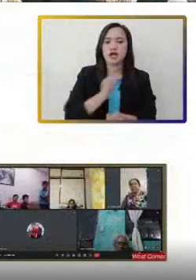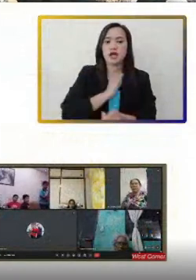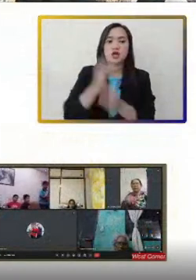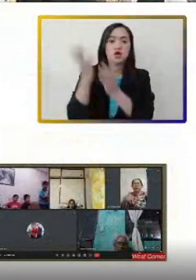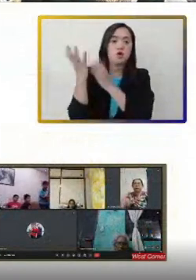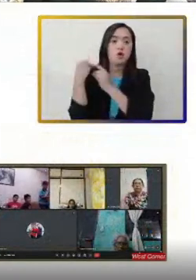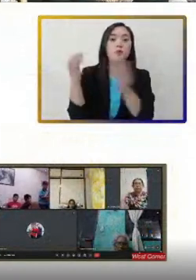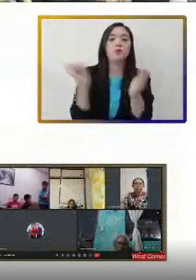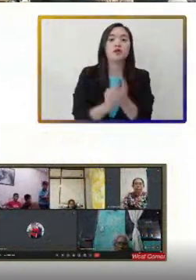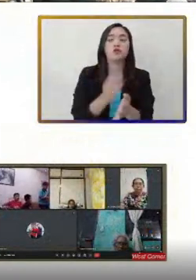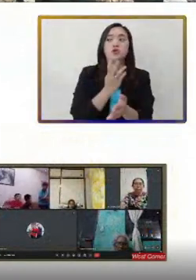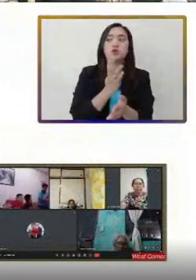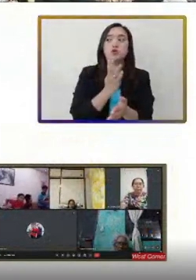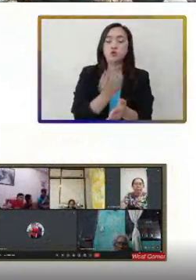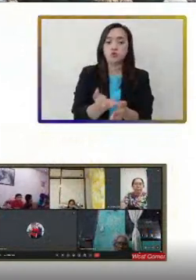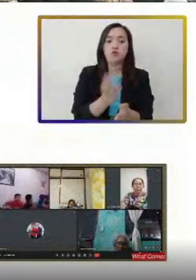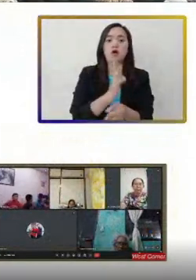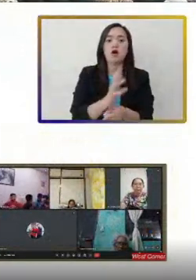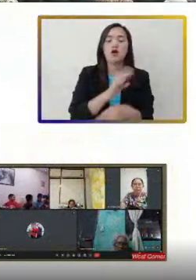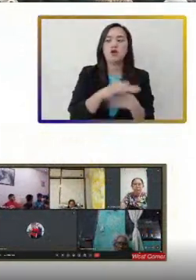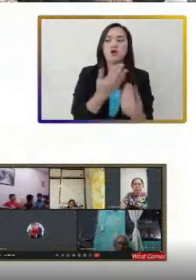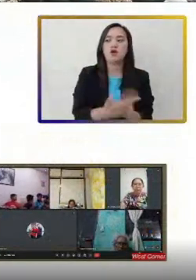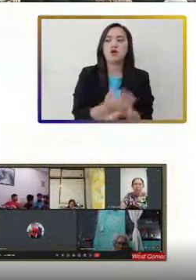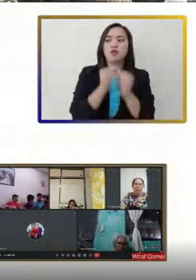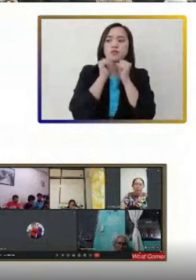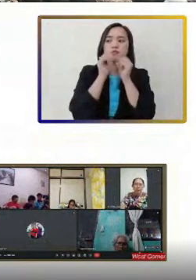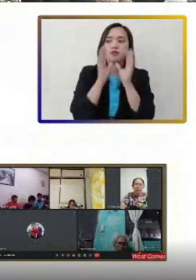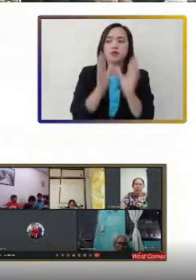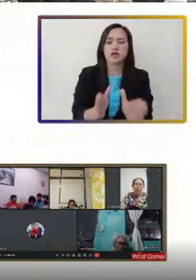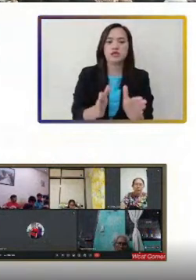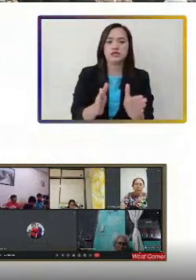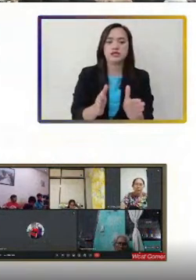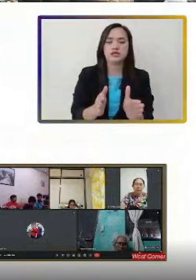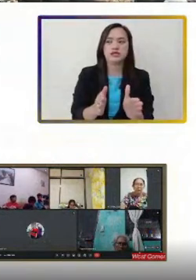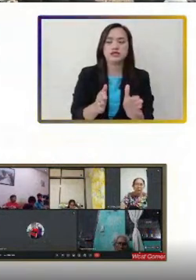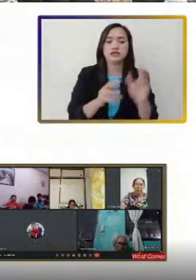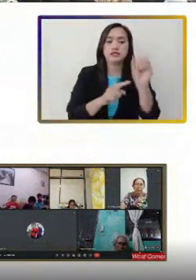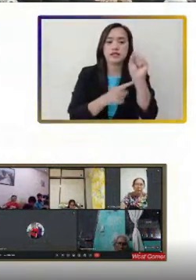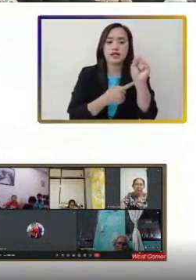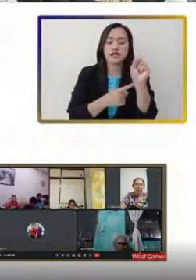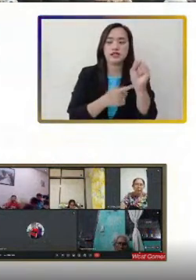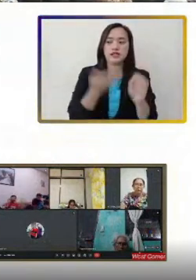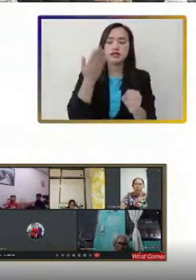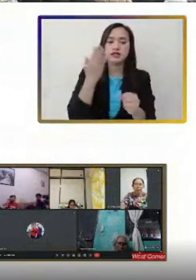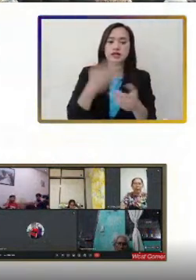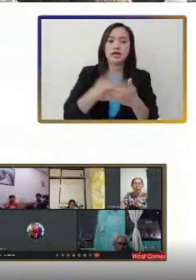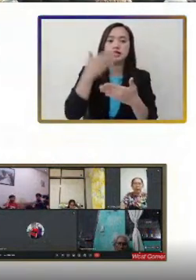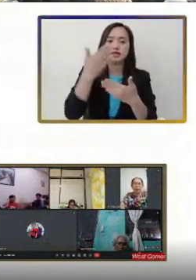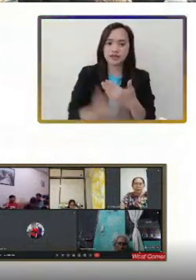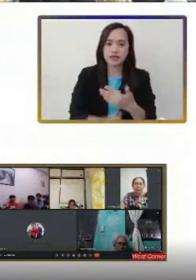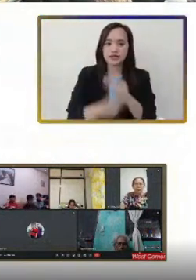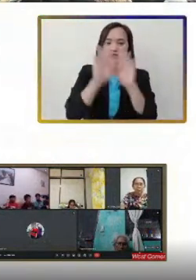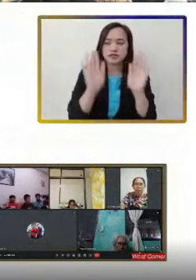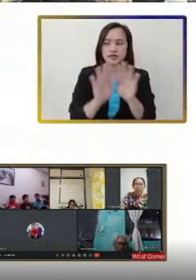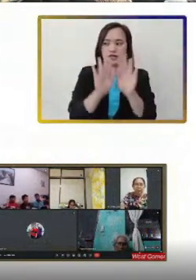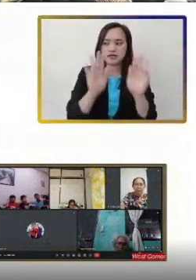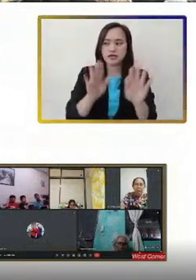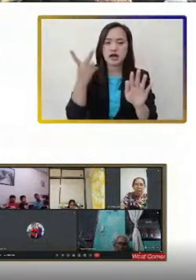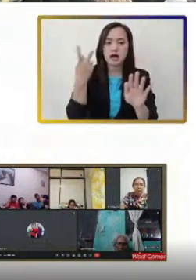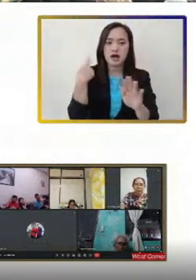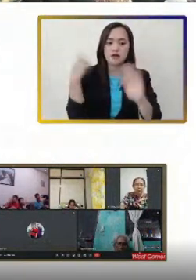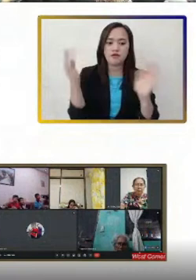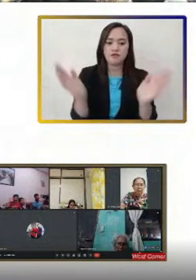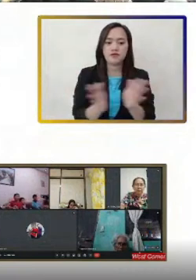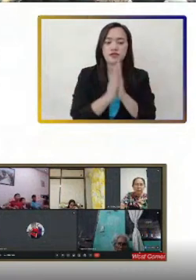natin. By next Sunday, starting next Sunday, we will also ask testimony